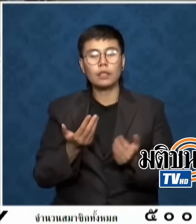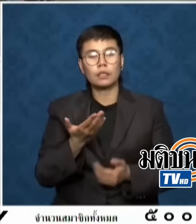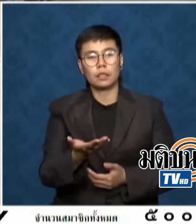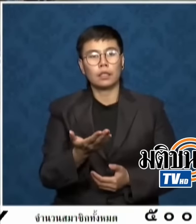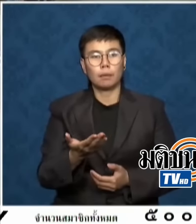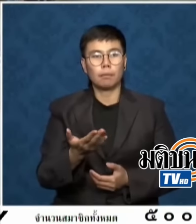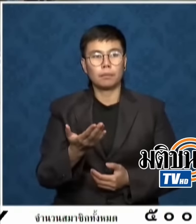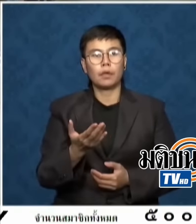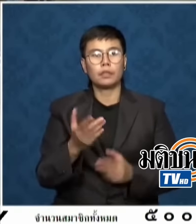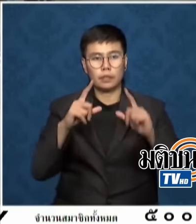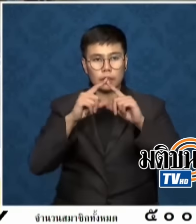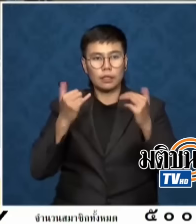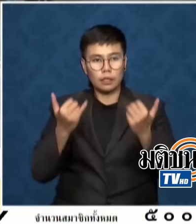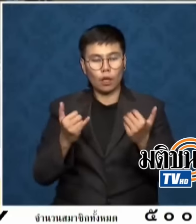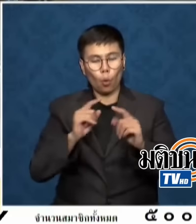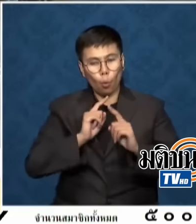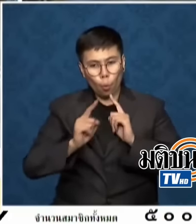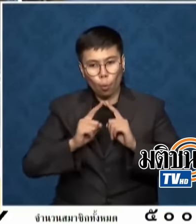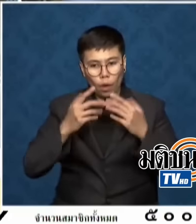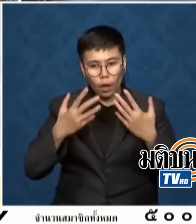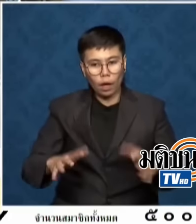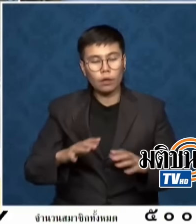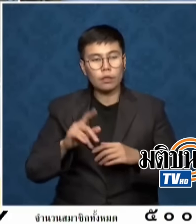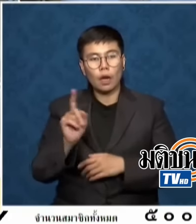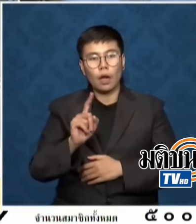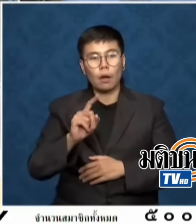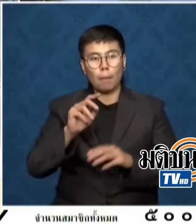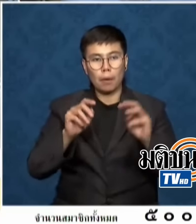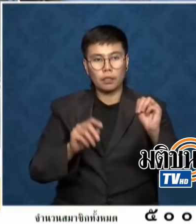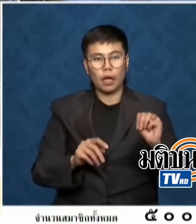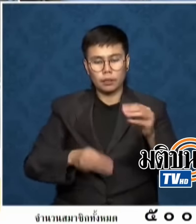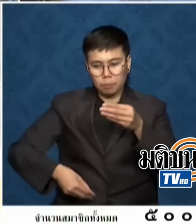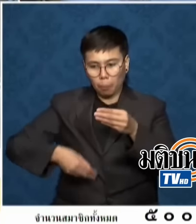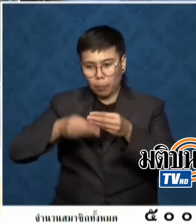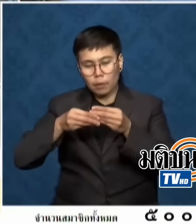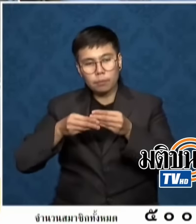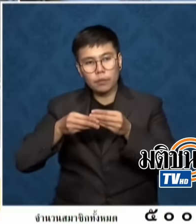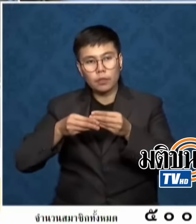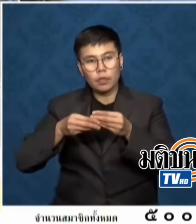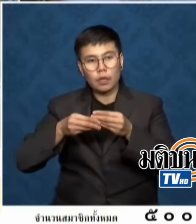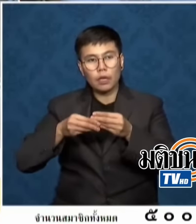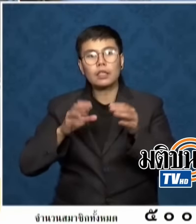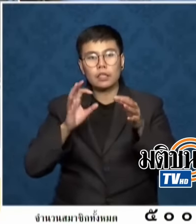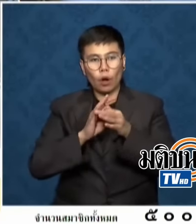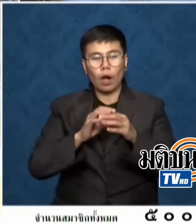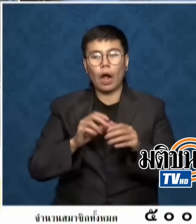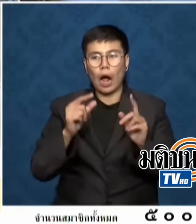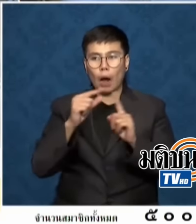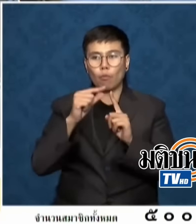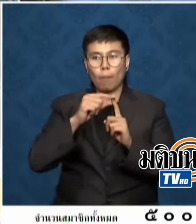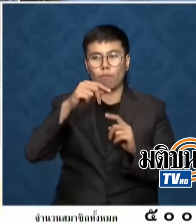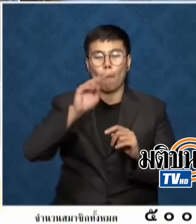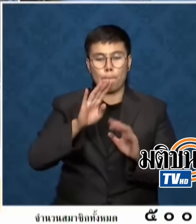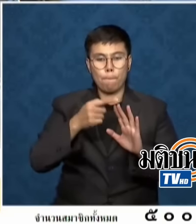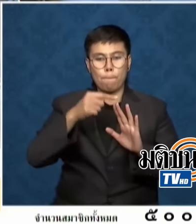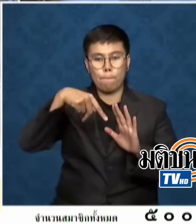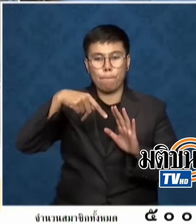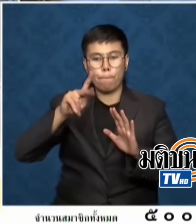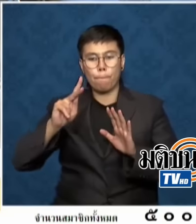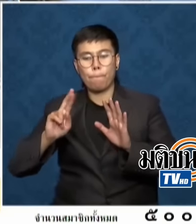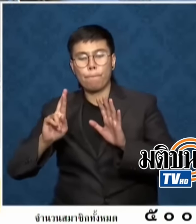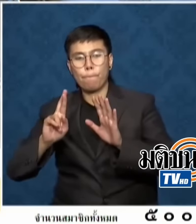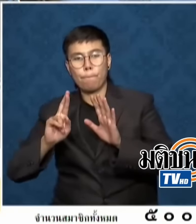ไอ้เรื่องนี้เนี่ยนะฮะอย่างที่เราคุยกันแล้วว่าไอ้มาตราที่เพิ่มมาเนี่ยมันเป็นเรื่องของบุพการีลำดับที่1อันเดียว